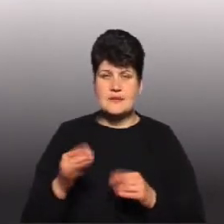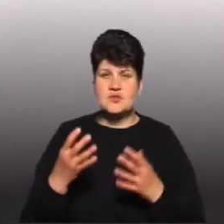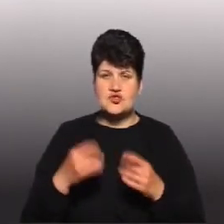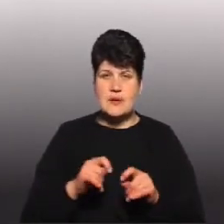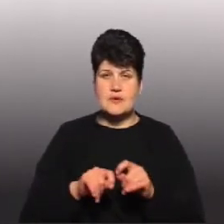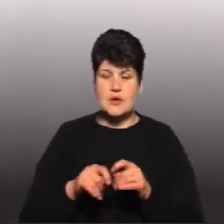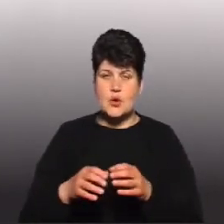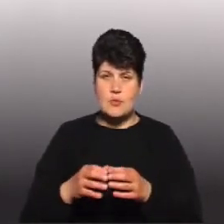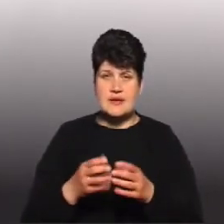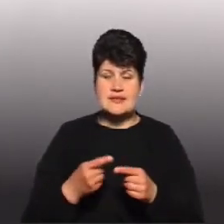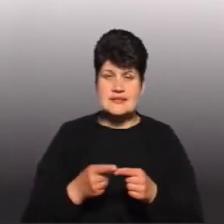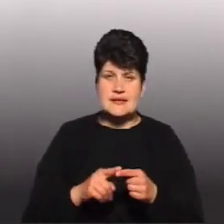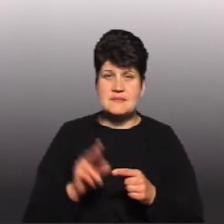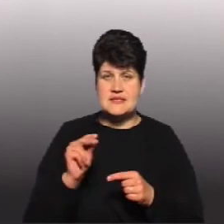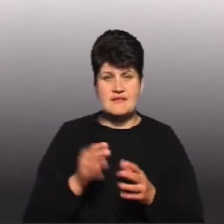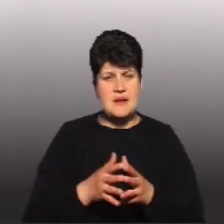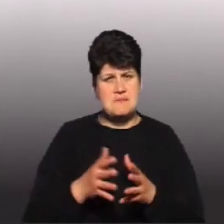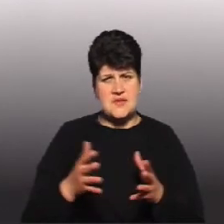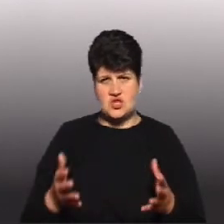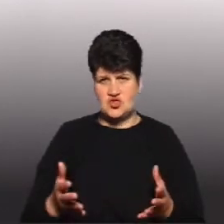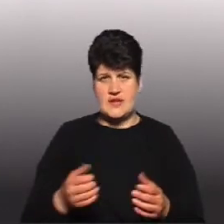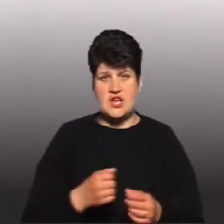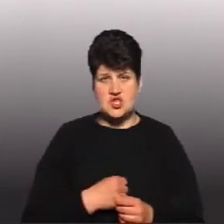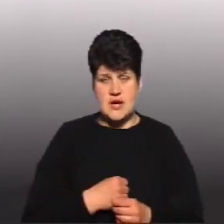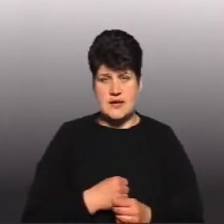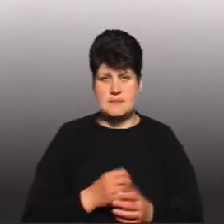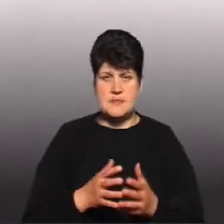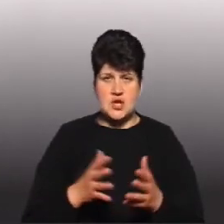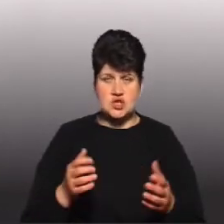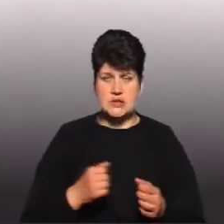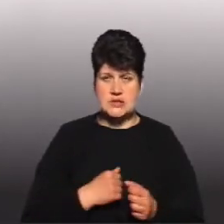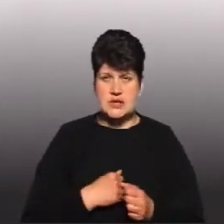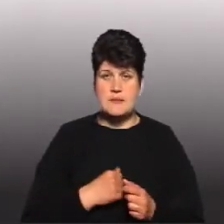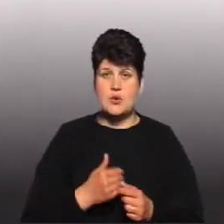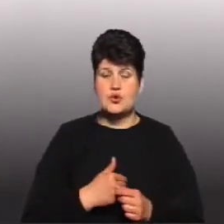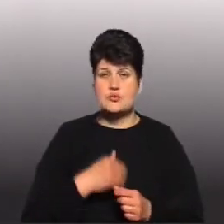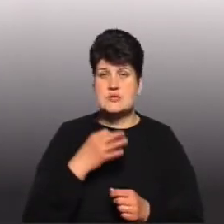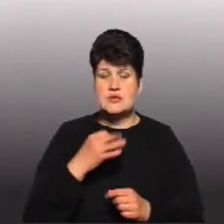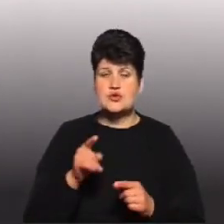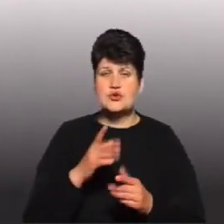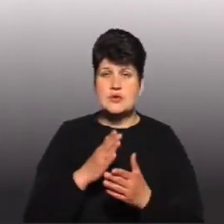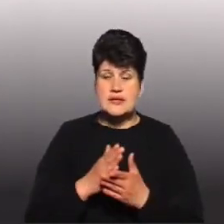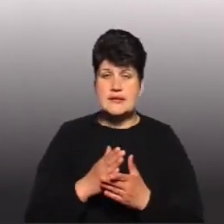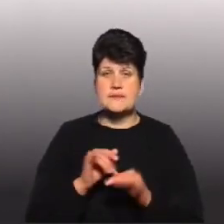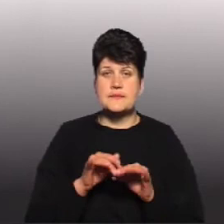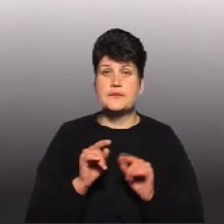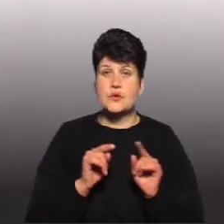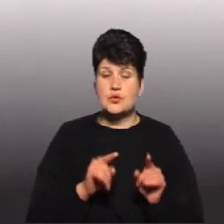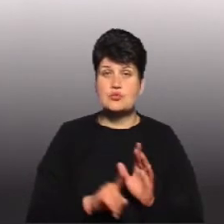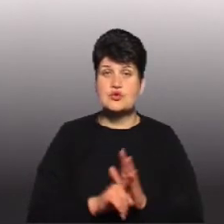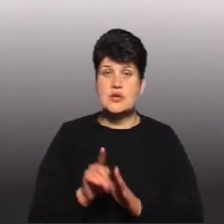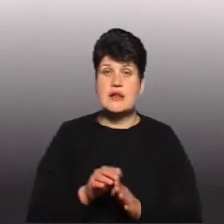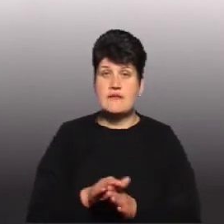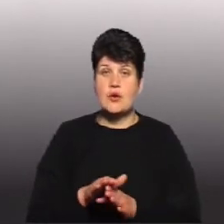цифра набагато більша, на жаль, більша, але ми хочемо сказати, що є детенція до того, що почали виконувати наші приписи,